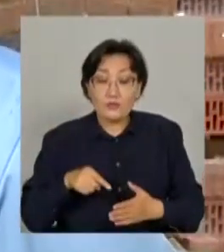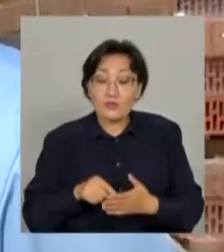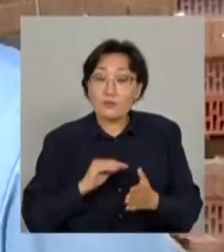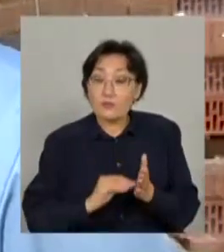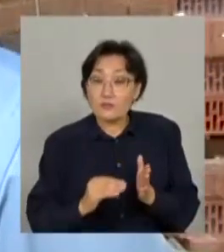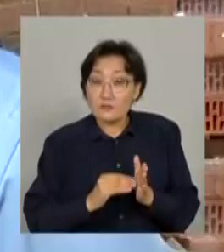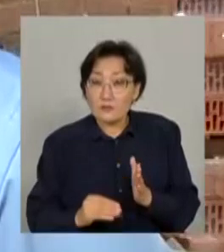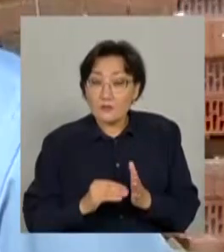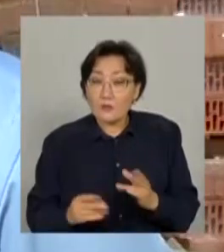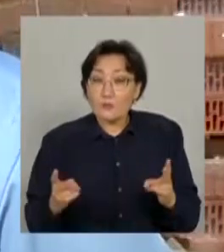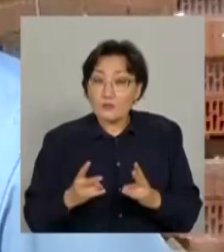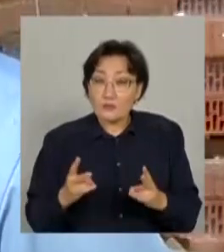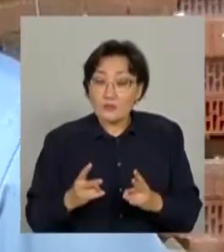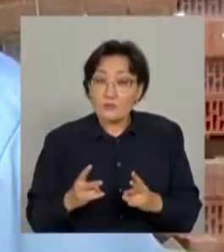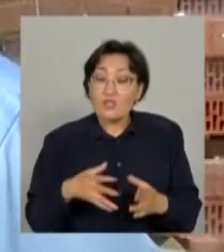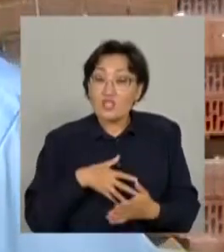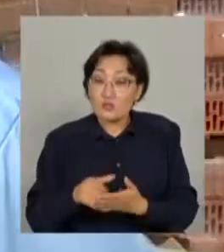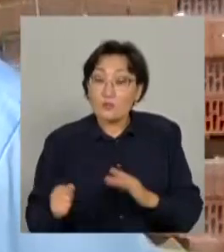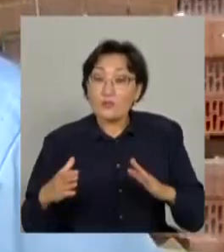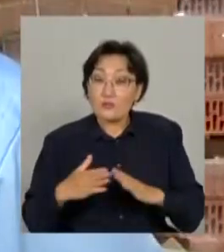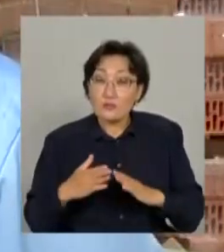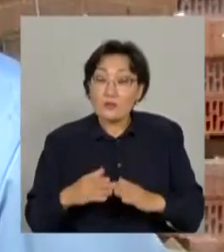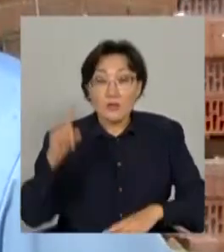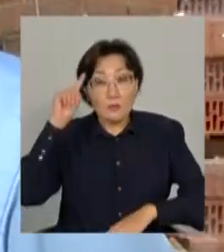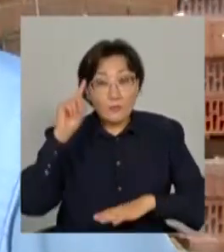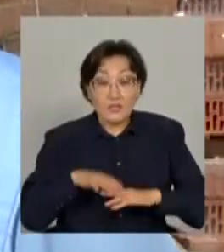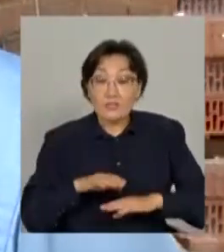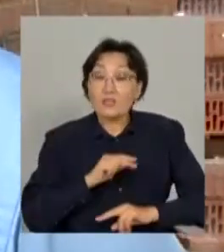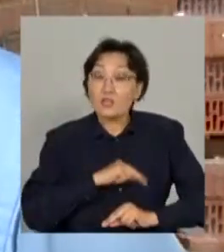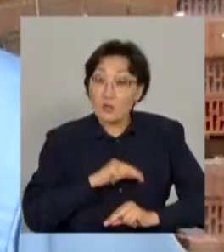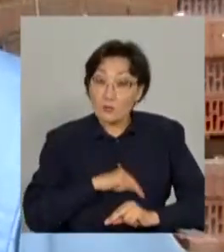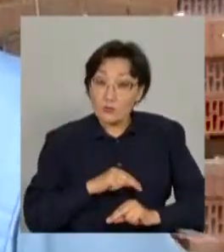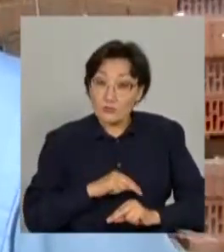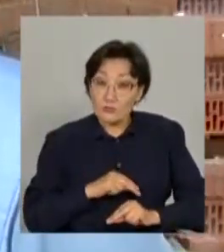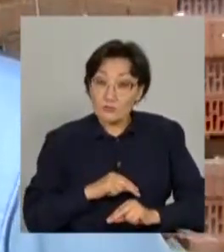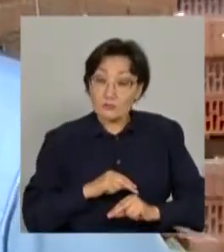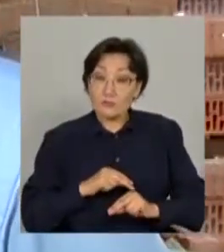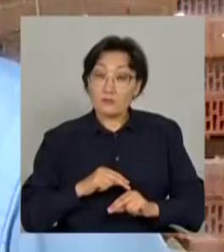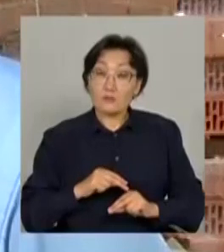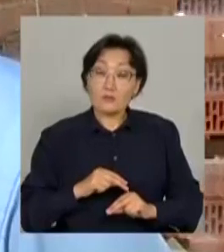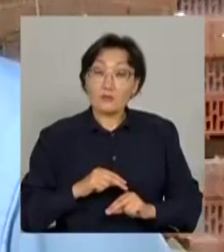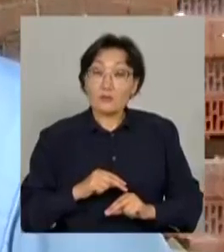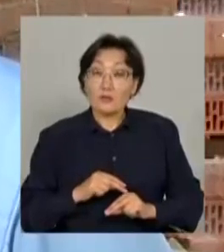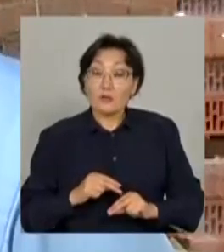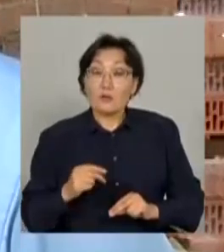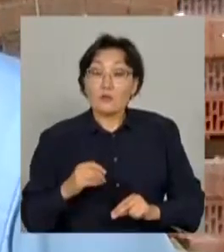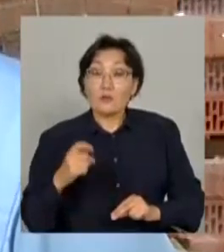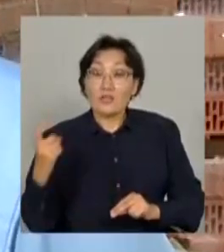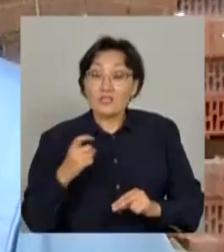служебную записку о необходимости о сносе этих домов. Пока акимат работает, уже этим собственникам